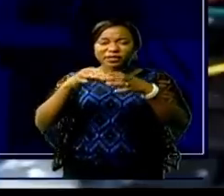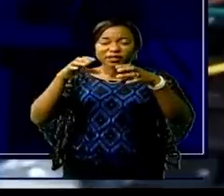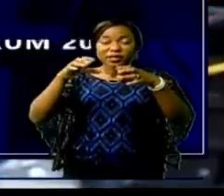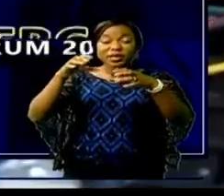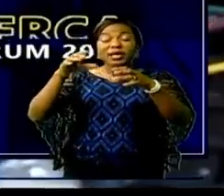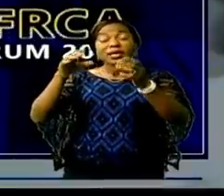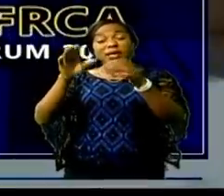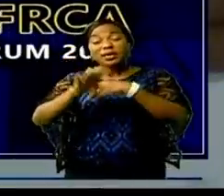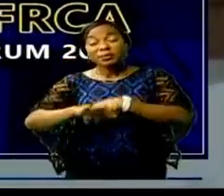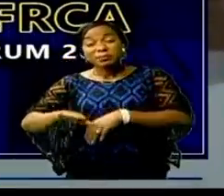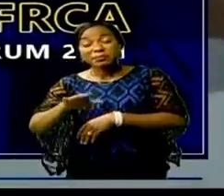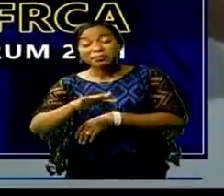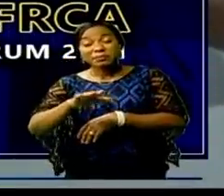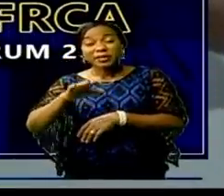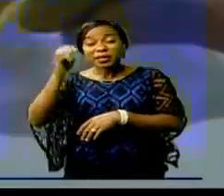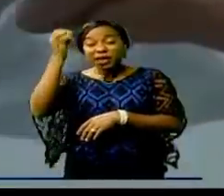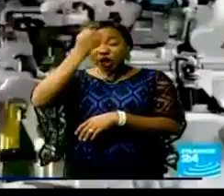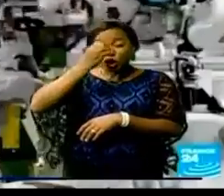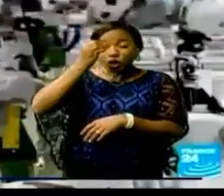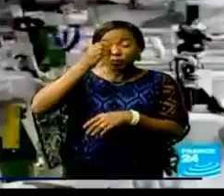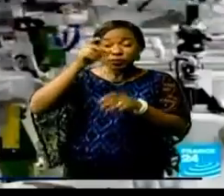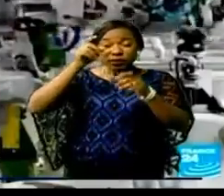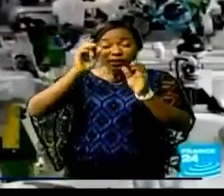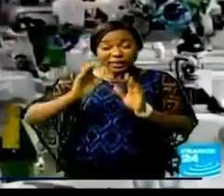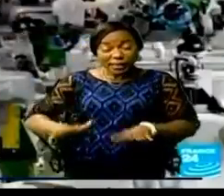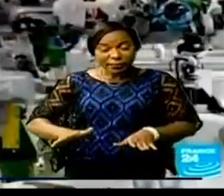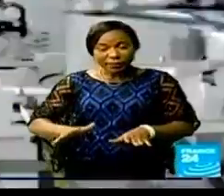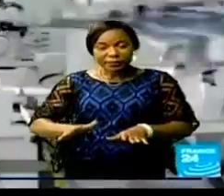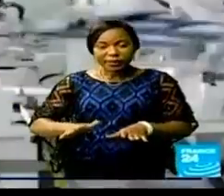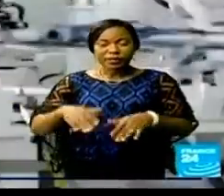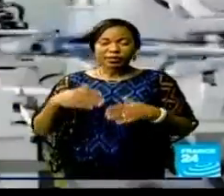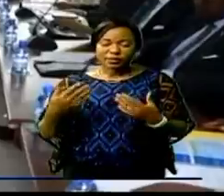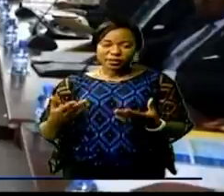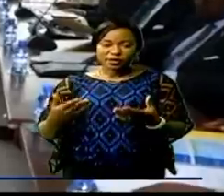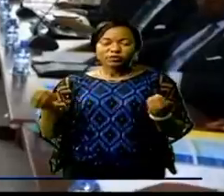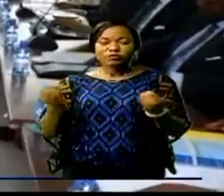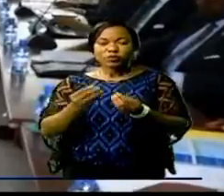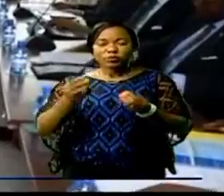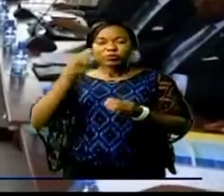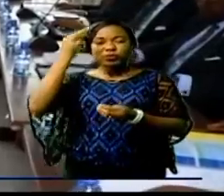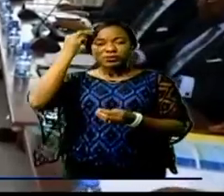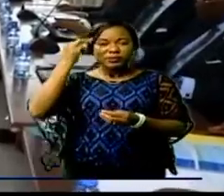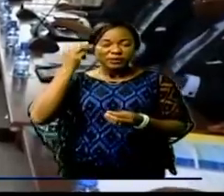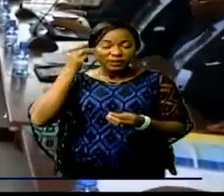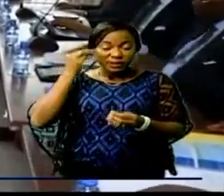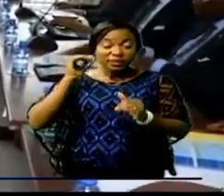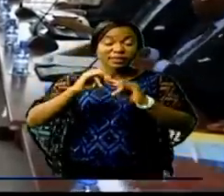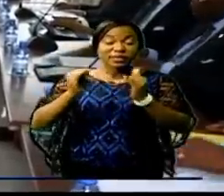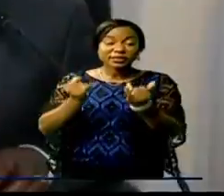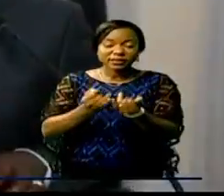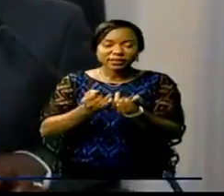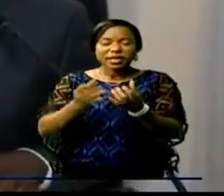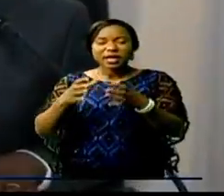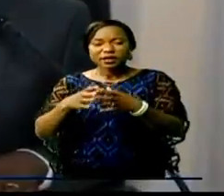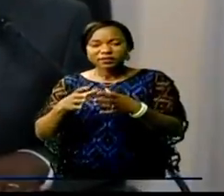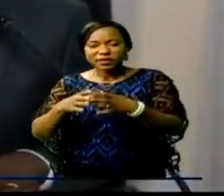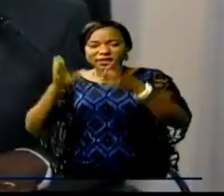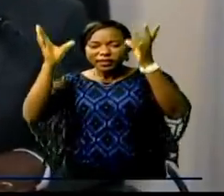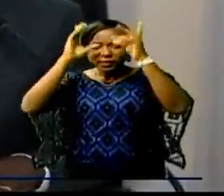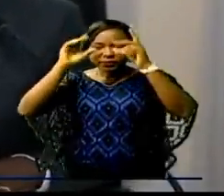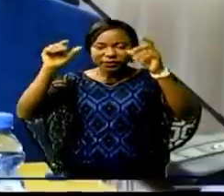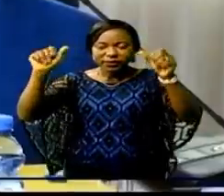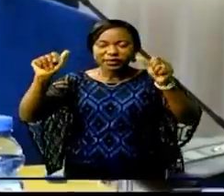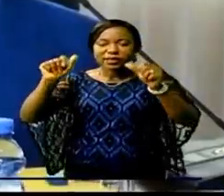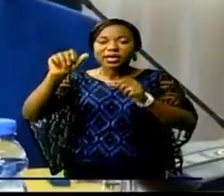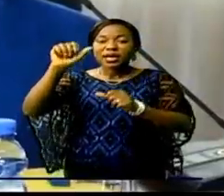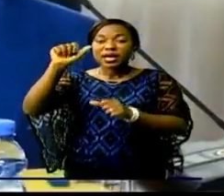de la tenue des DRC Afrique Business Forum, le ministre de l'Industrie, Julien Paluku, était avec le président de la FEC,